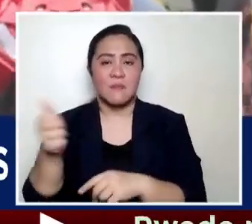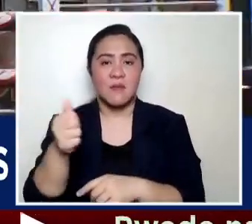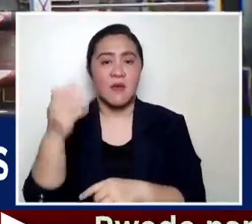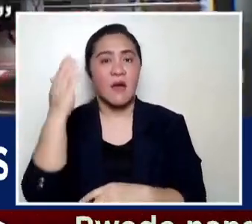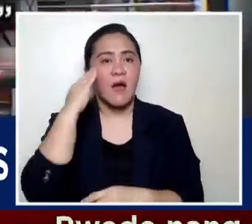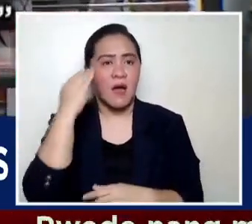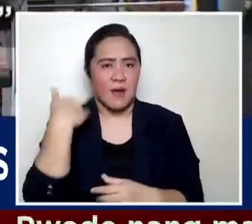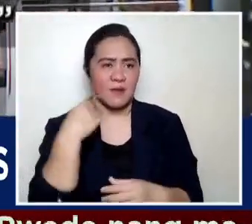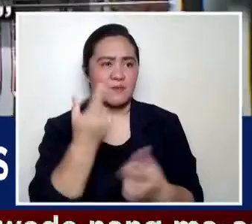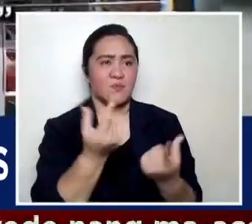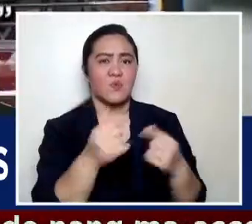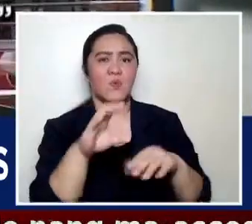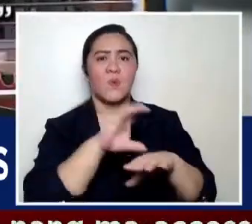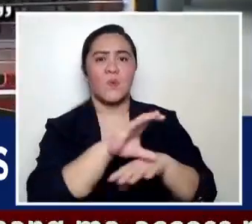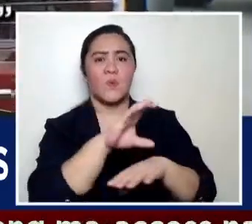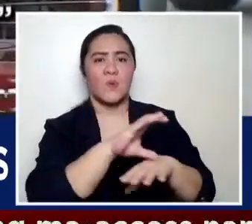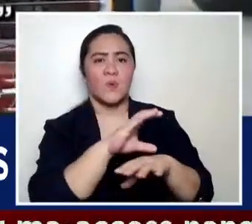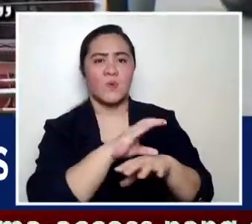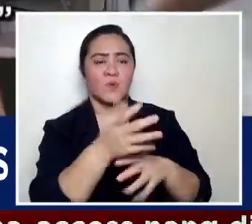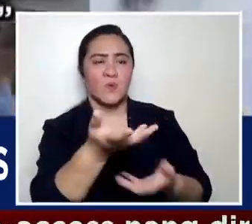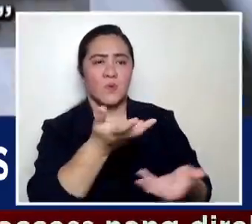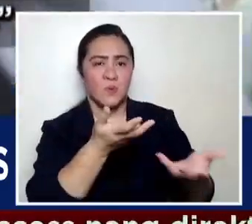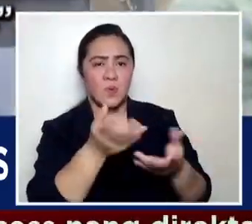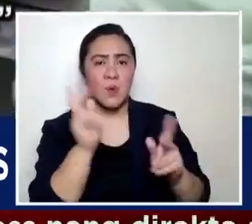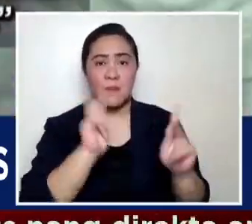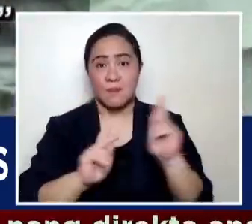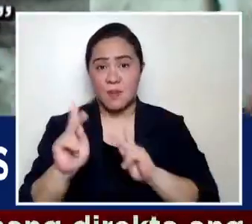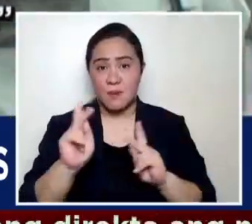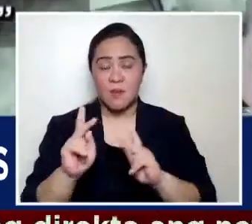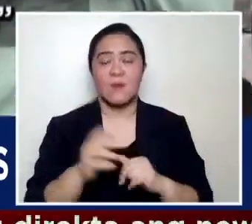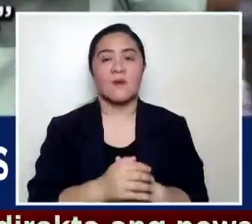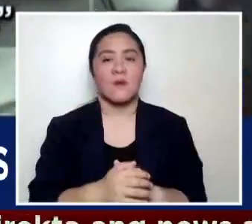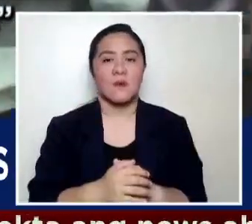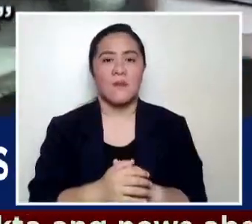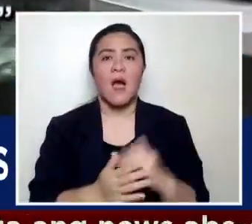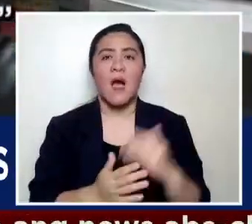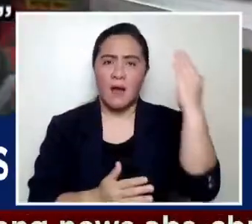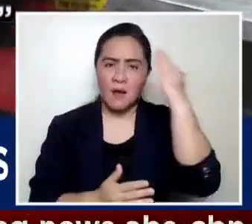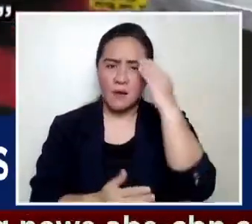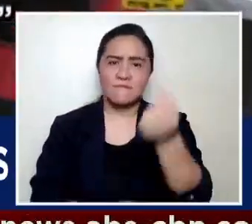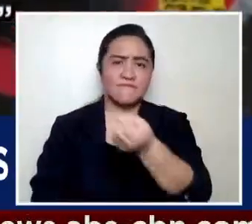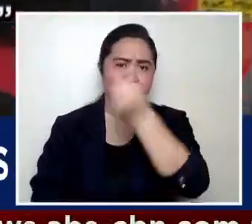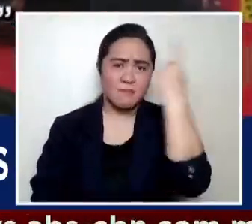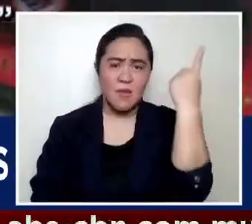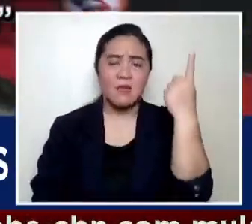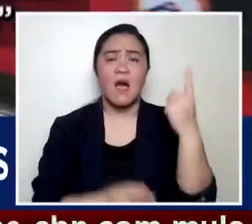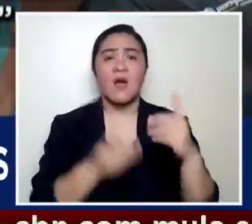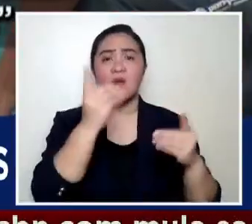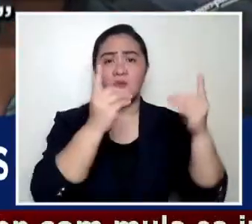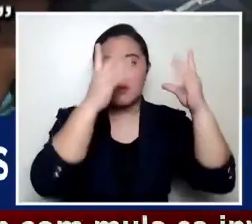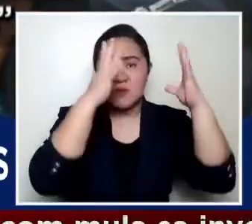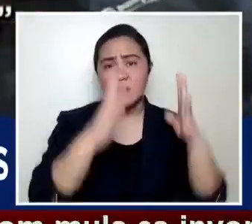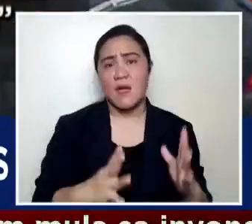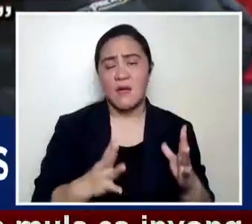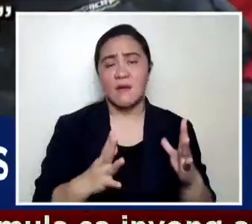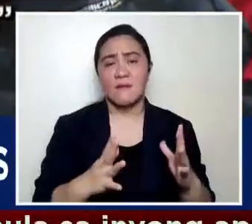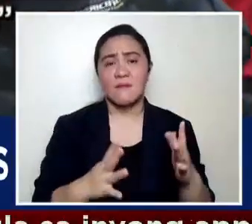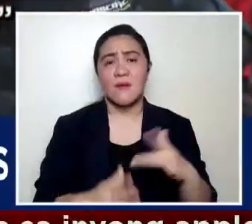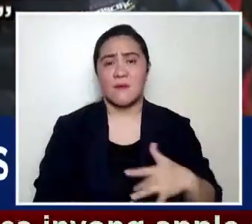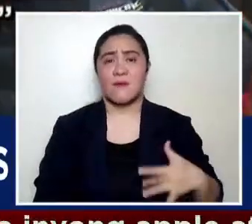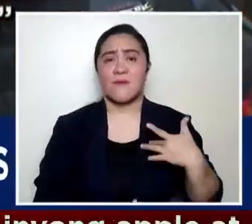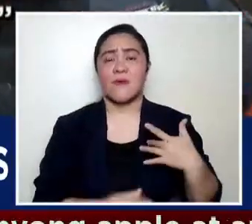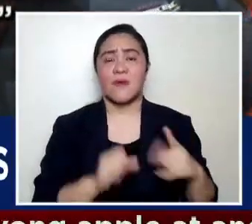ipatupad. Naiintindihan din po namin ang tunay na kalagayan ng drivers. Ang inaasahan po namin din ay maging